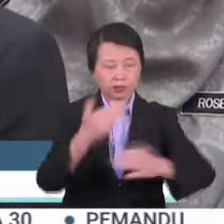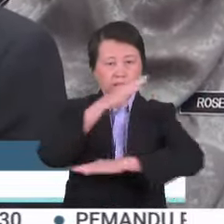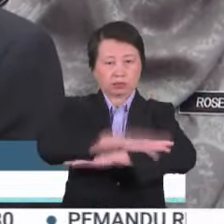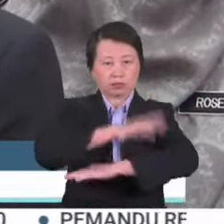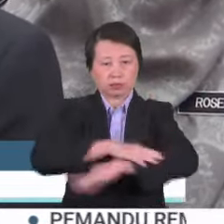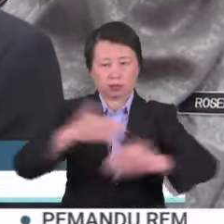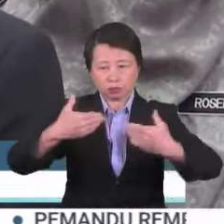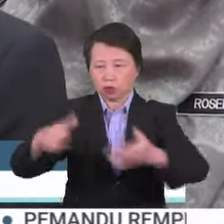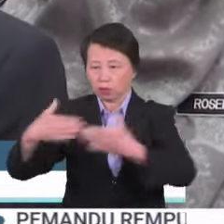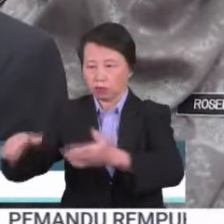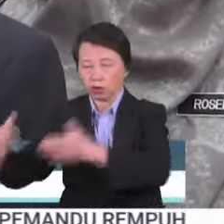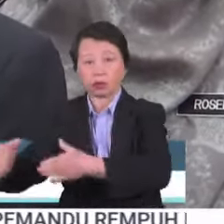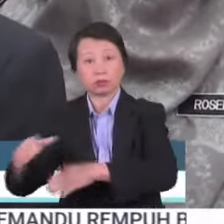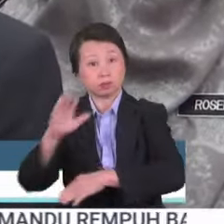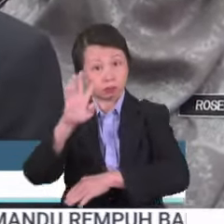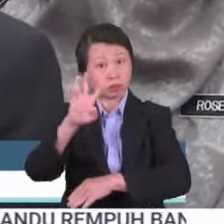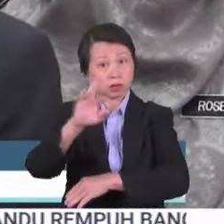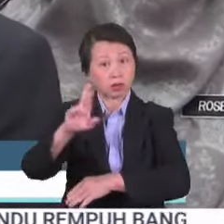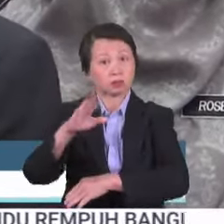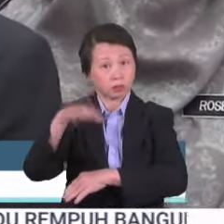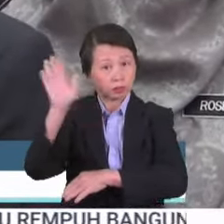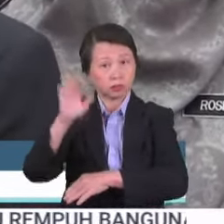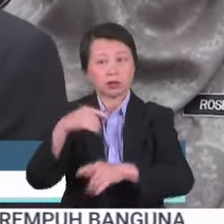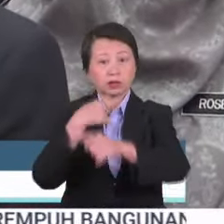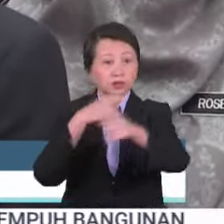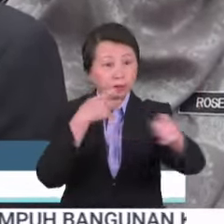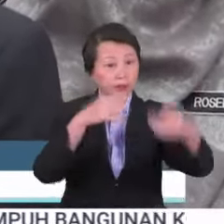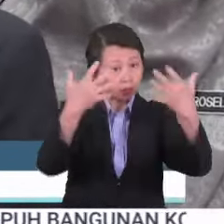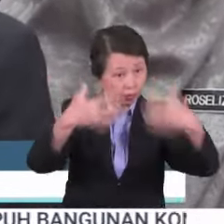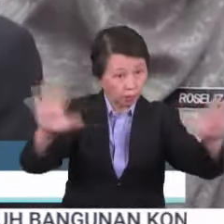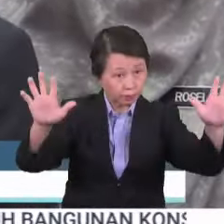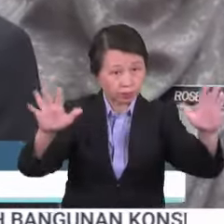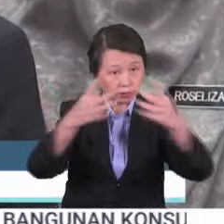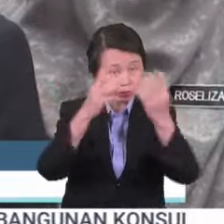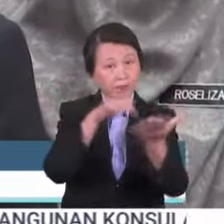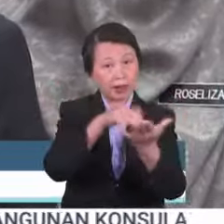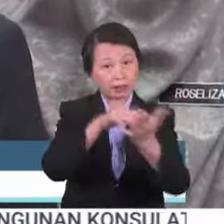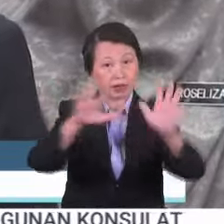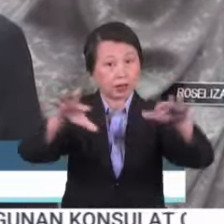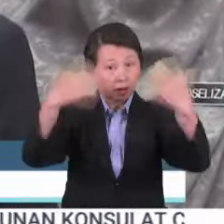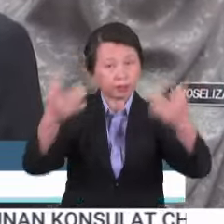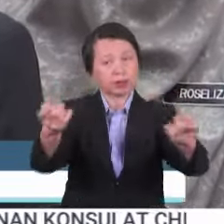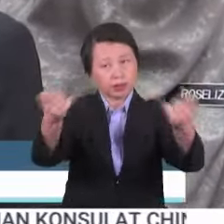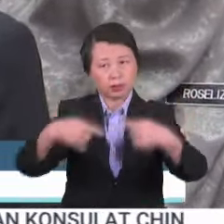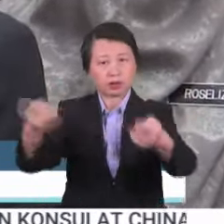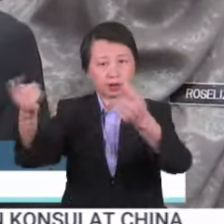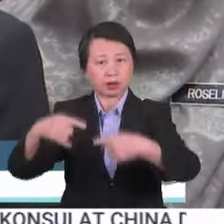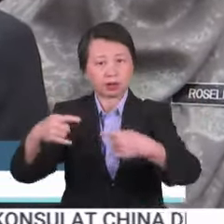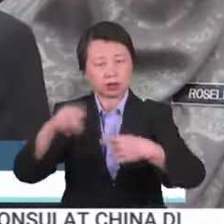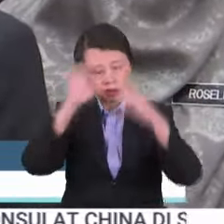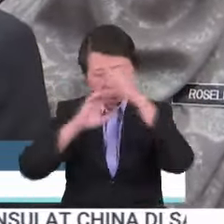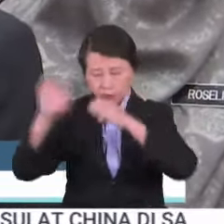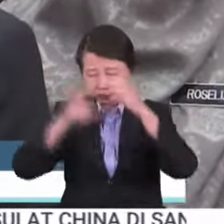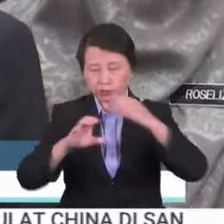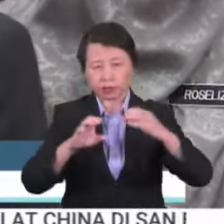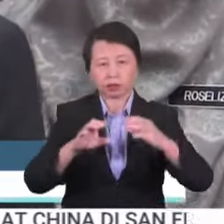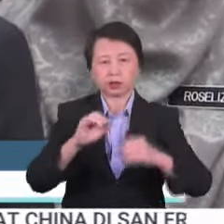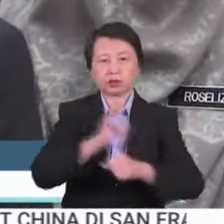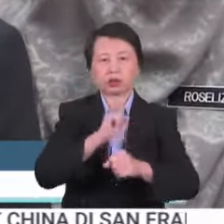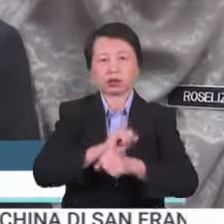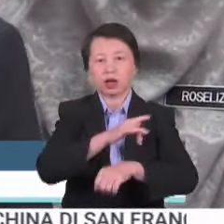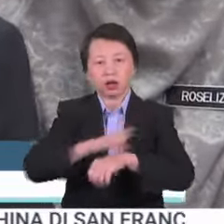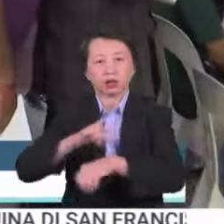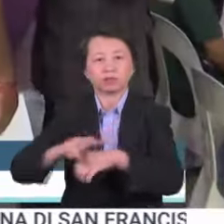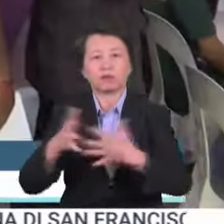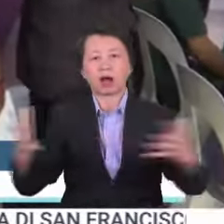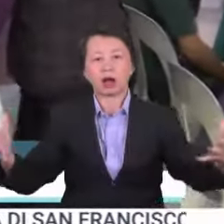untuk mana-mana lepasan sijil dan diploma serta ijazah datang untuk mengisi kekosongan dan